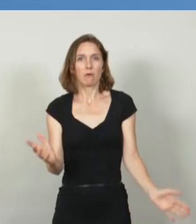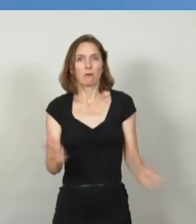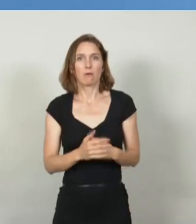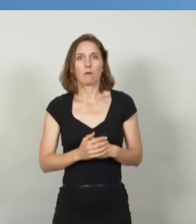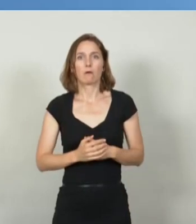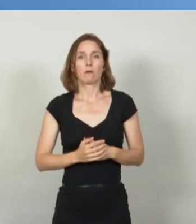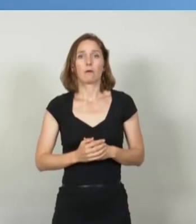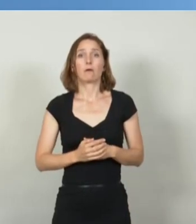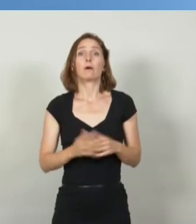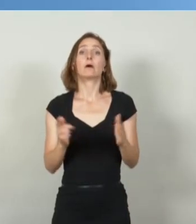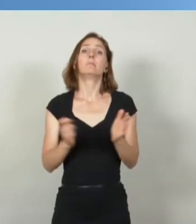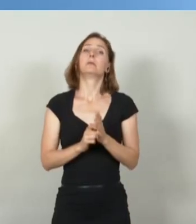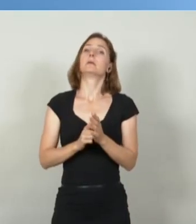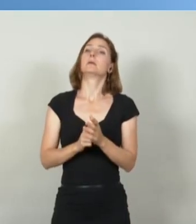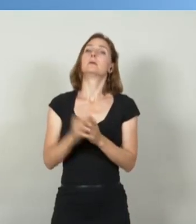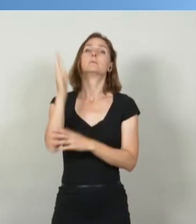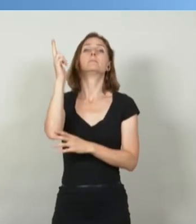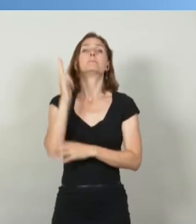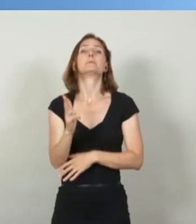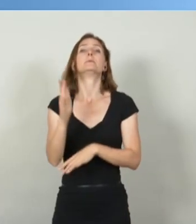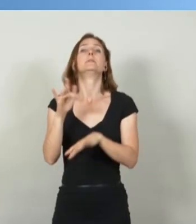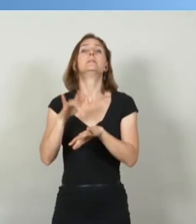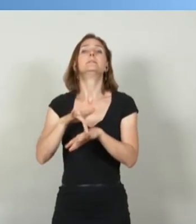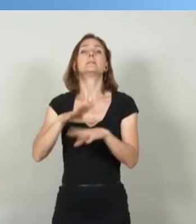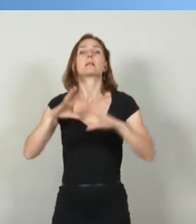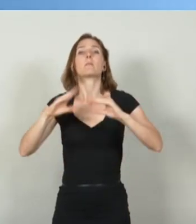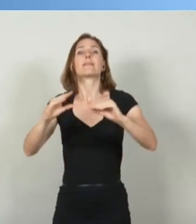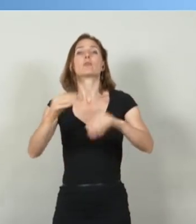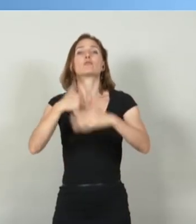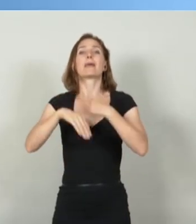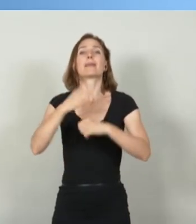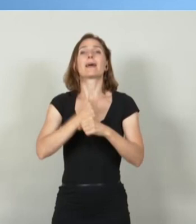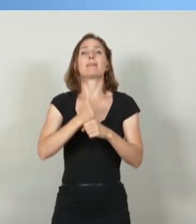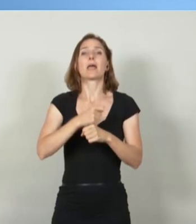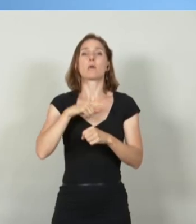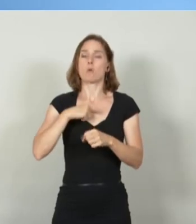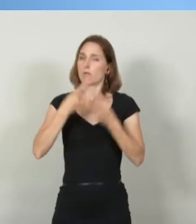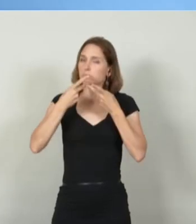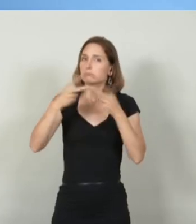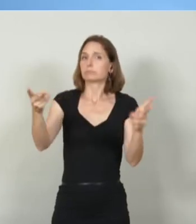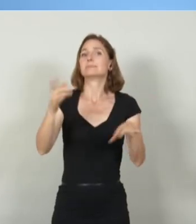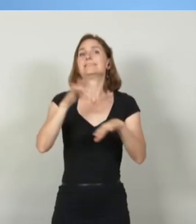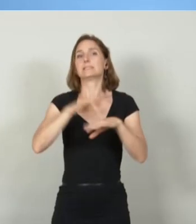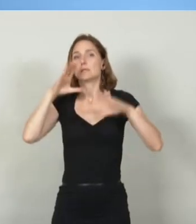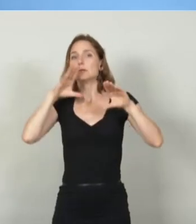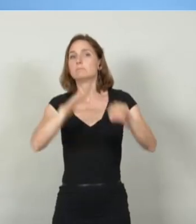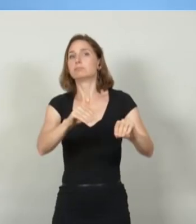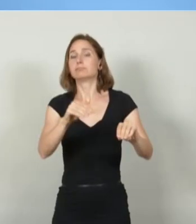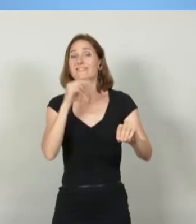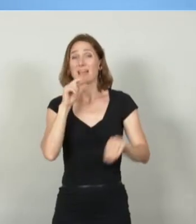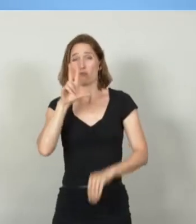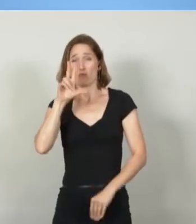de l'annonce de site d'implantation dans mon travail rien que d'annoncer le site d'implantation on avait 3000 retombées médiatique